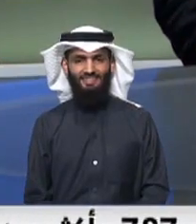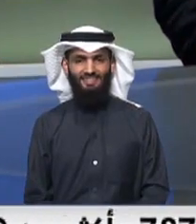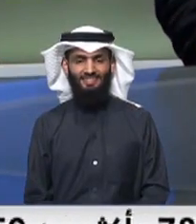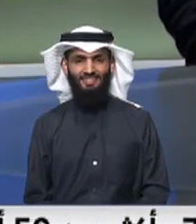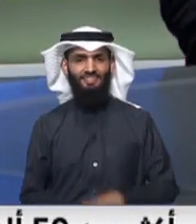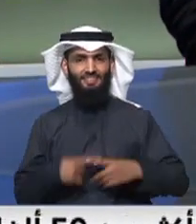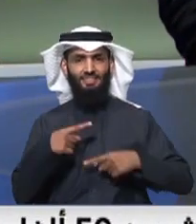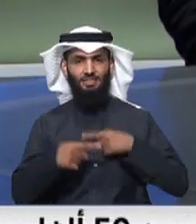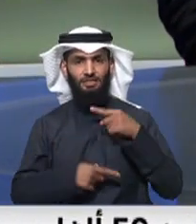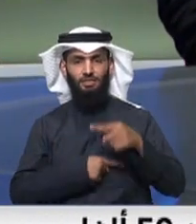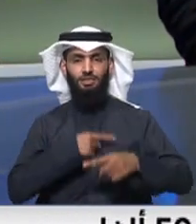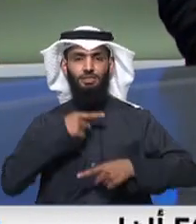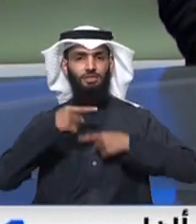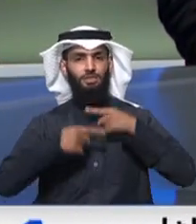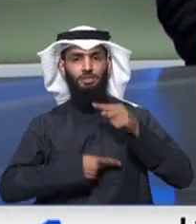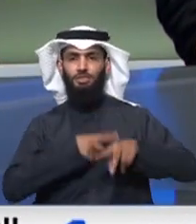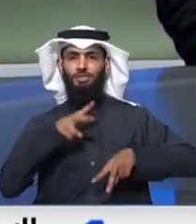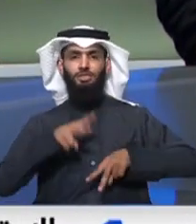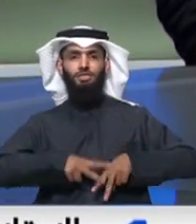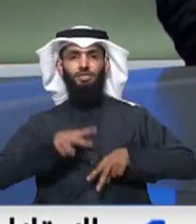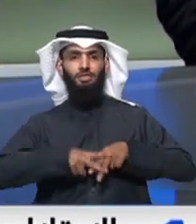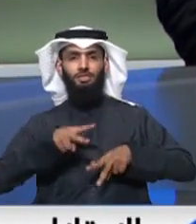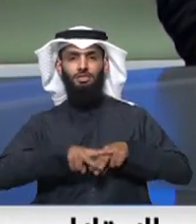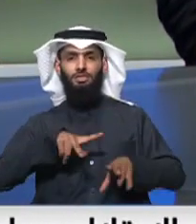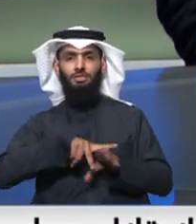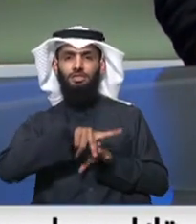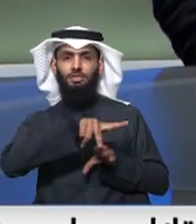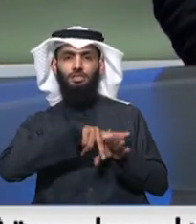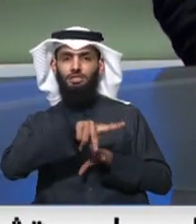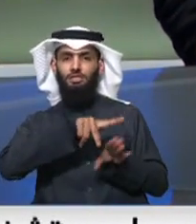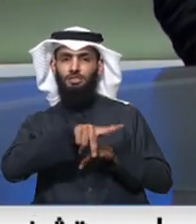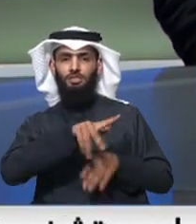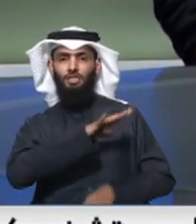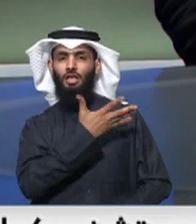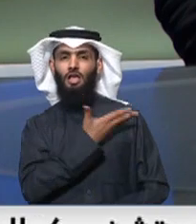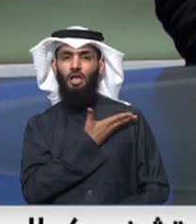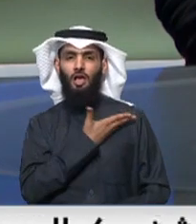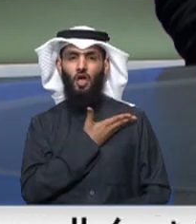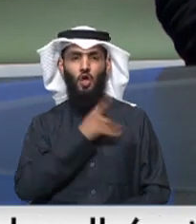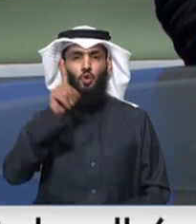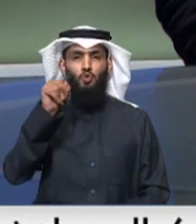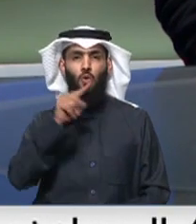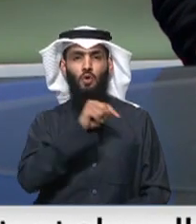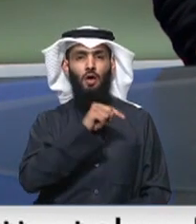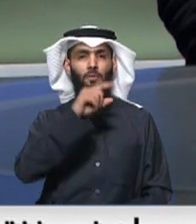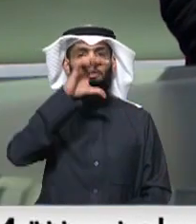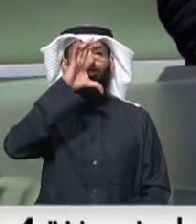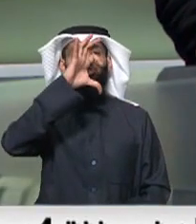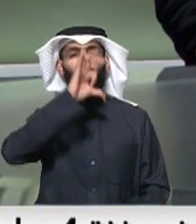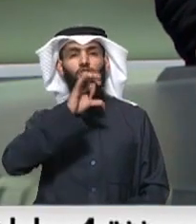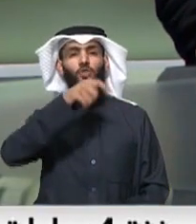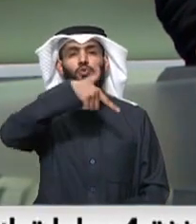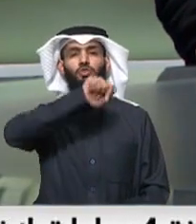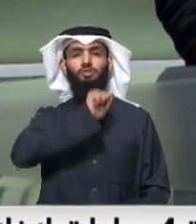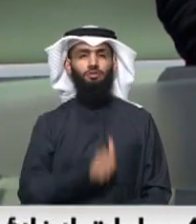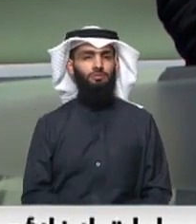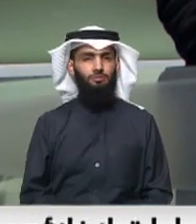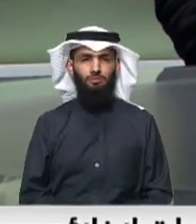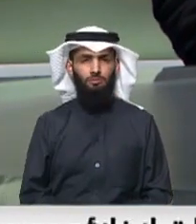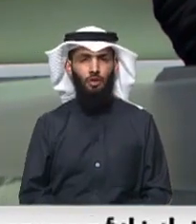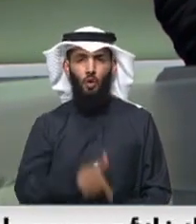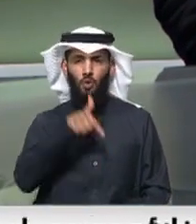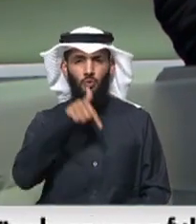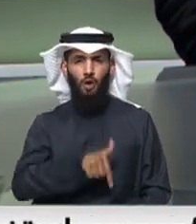يواصل الاحتلال الإسرائيلي عدوانه على قطاع غزة لليوم 69، واستشهد على إثره